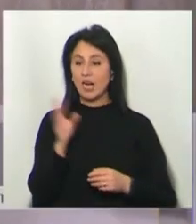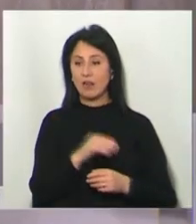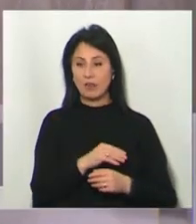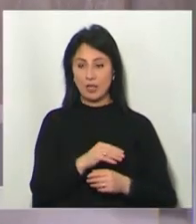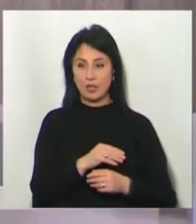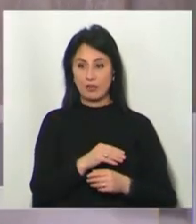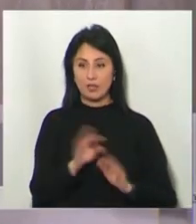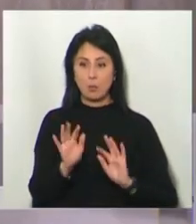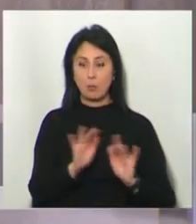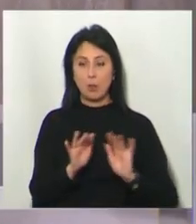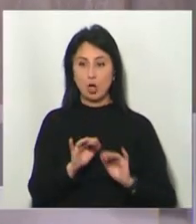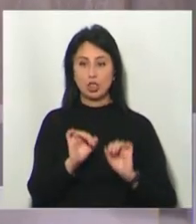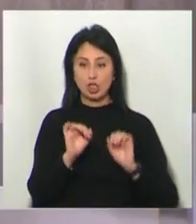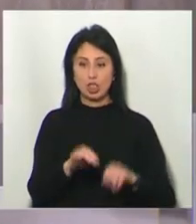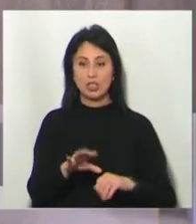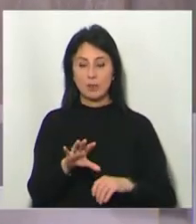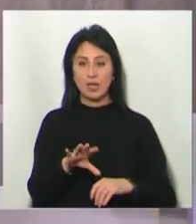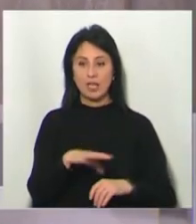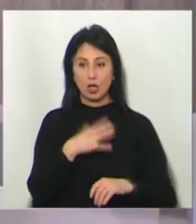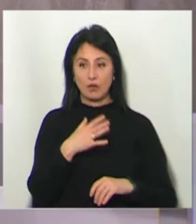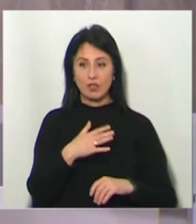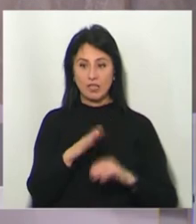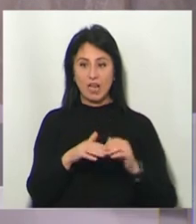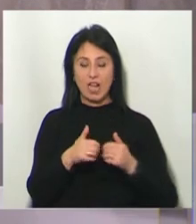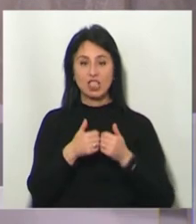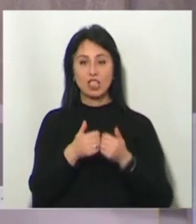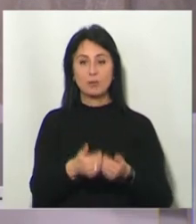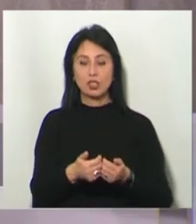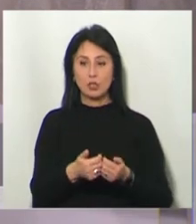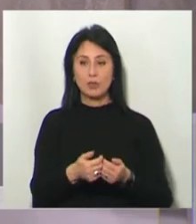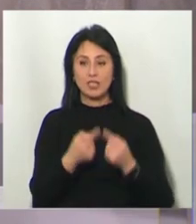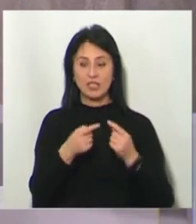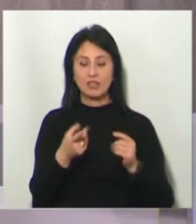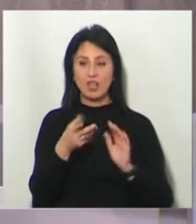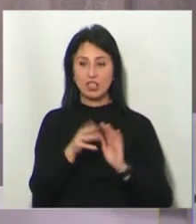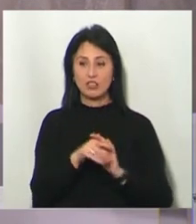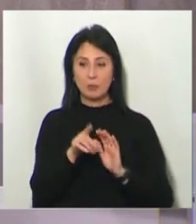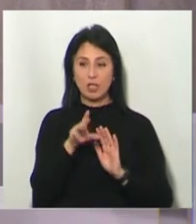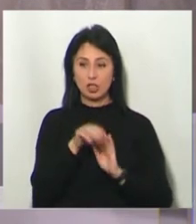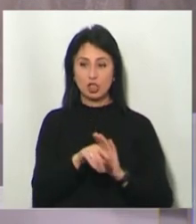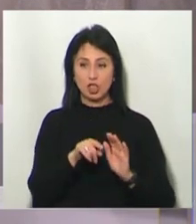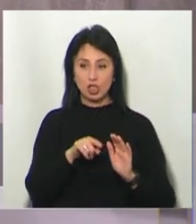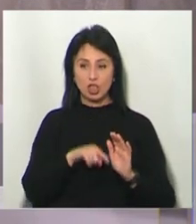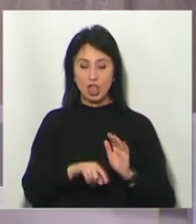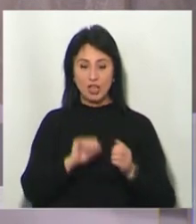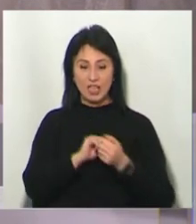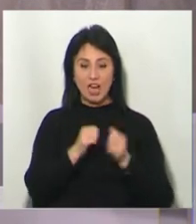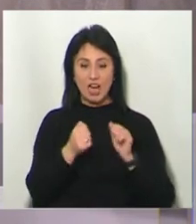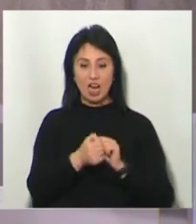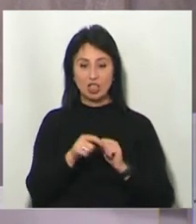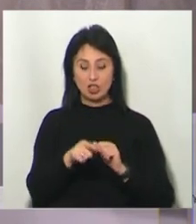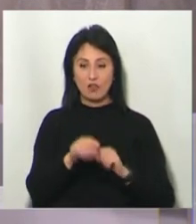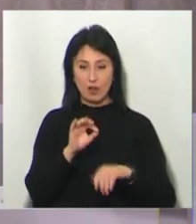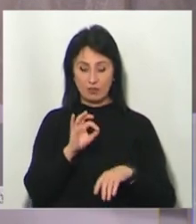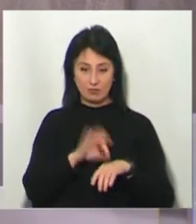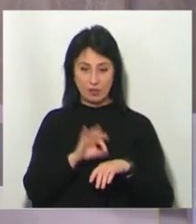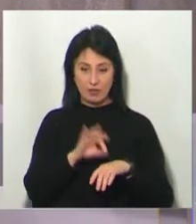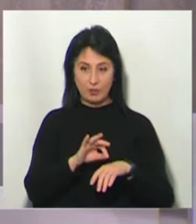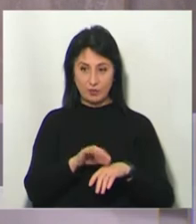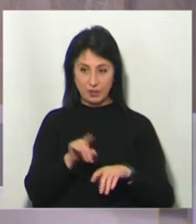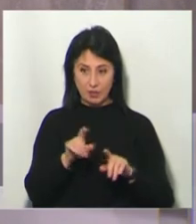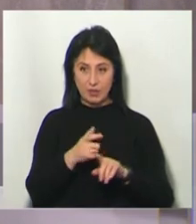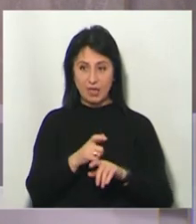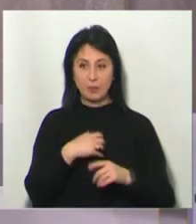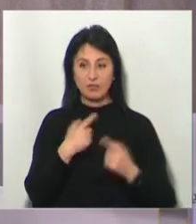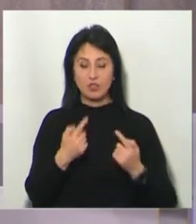ყველა პროცესისთვის შეიძლება იყოს ხელშემწყობი, სხვათა შორის მათ შორის აი შარდკენჭოვან დაავადებებზე რომ საუბრობდით ხო,